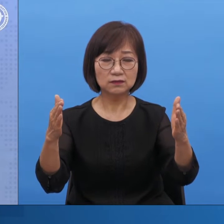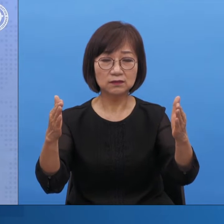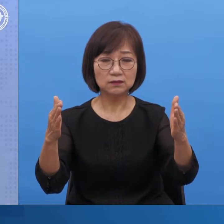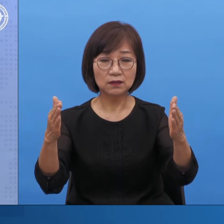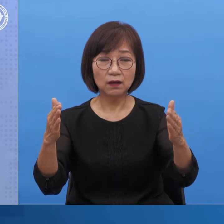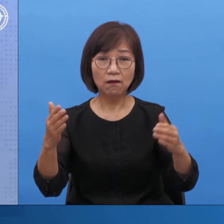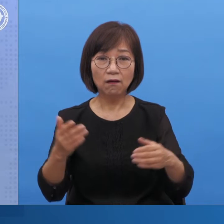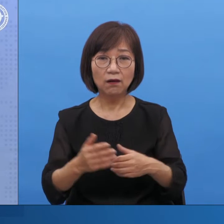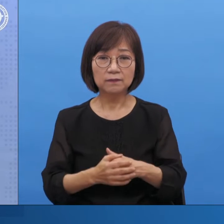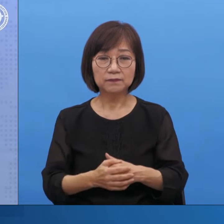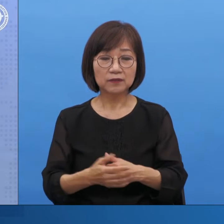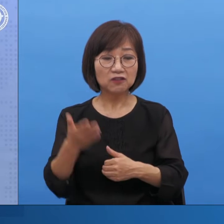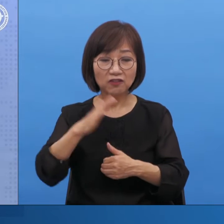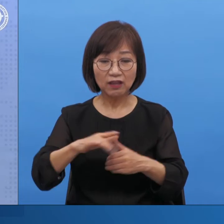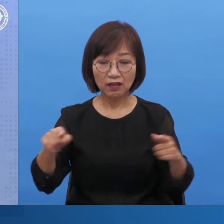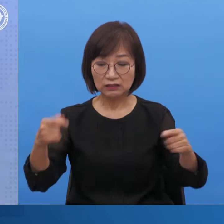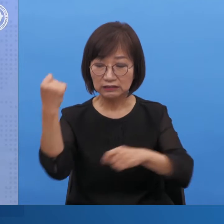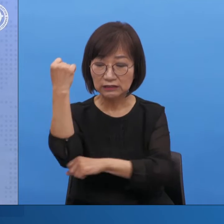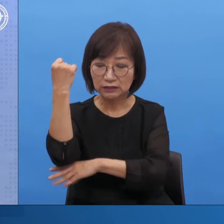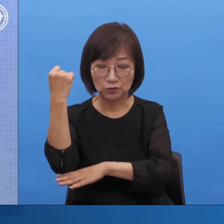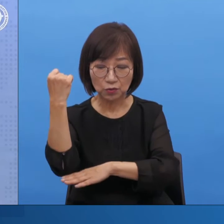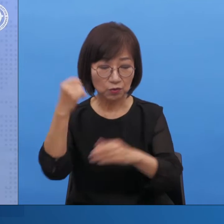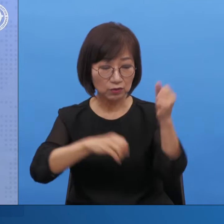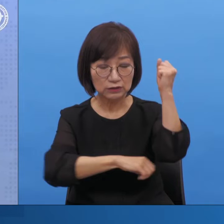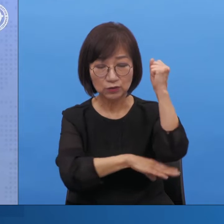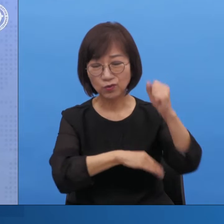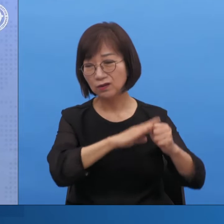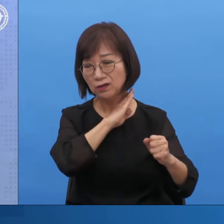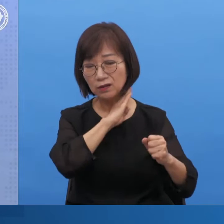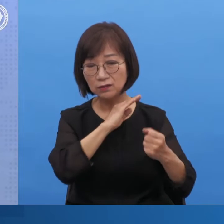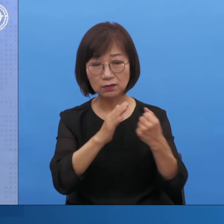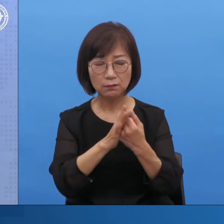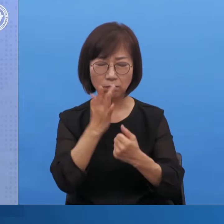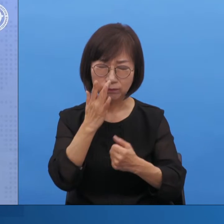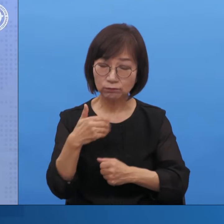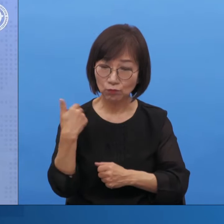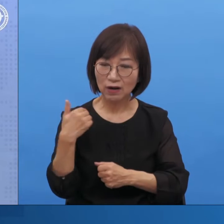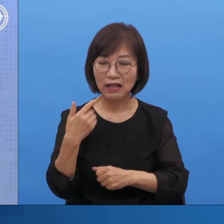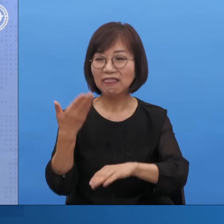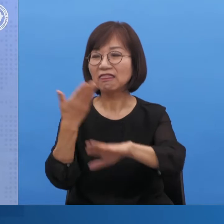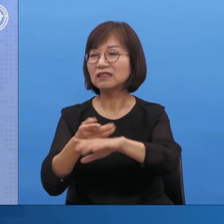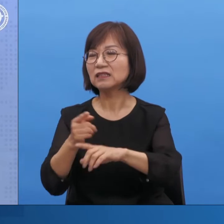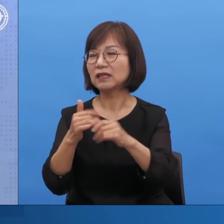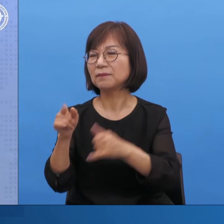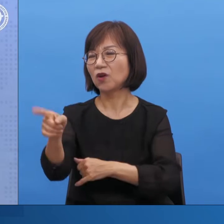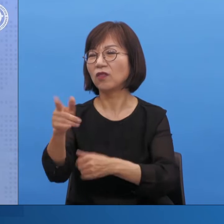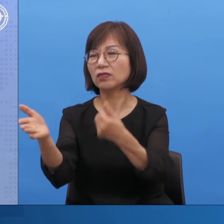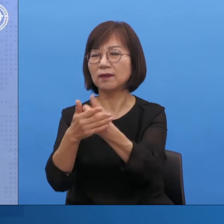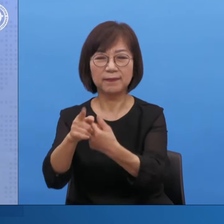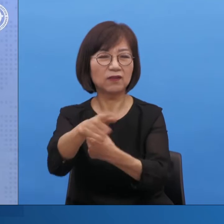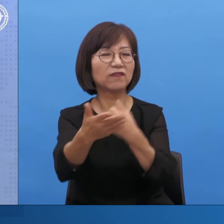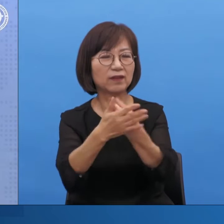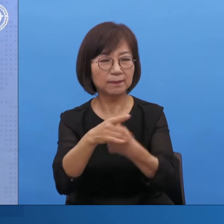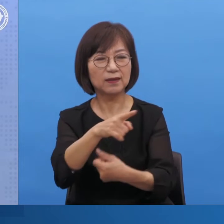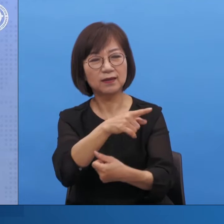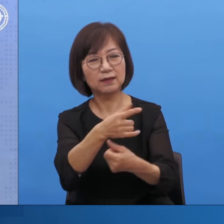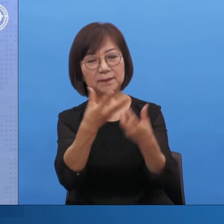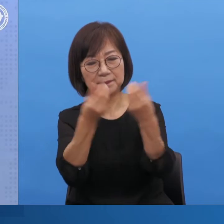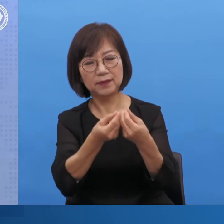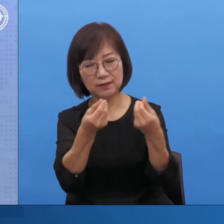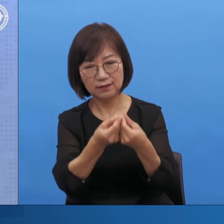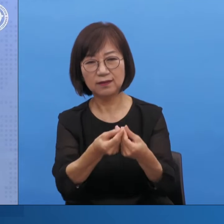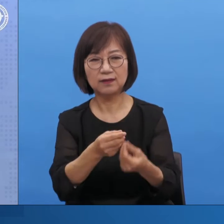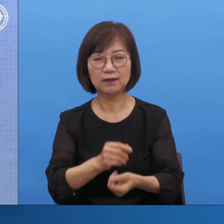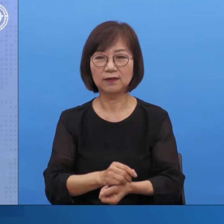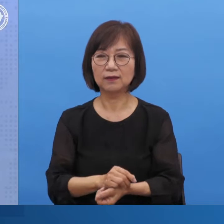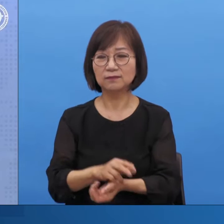못하고 다른 사람 핑계 잡고 하는 거죠. And without realizing this at all, they go and accuse others. 끝납니다. This will come